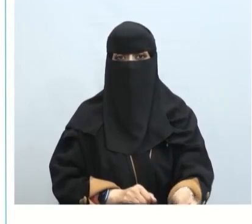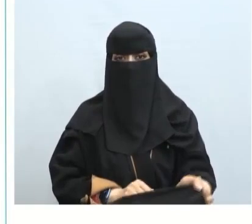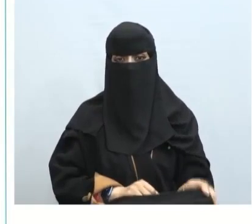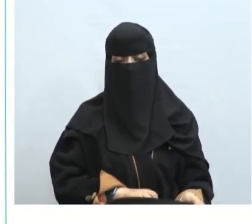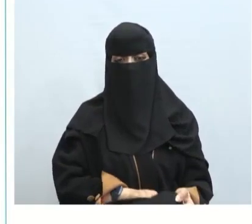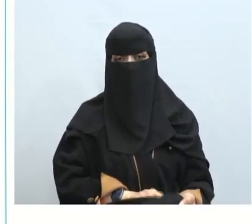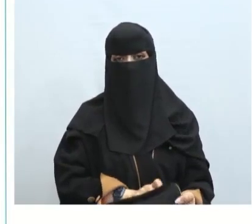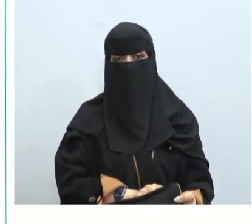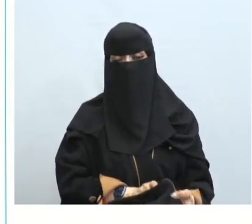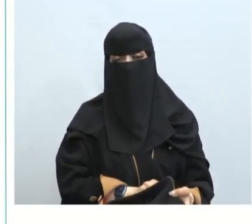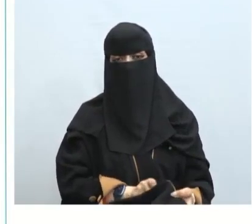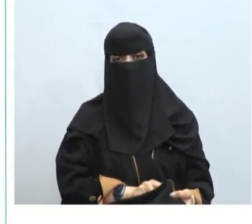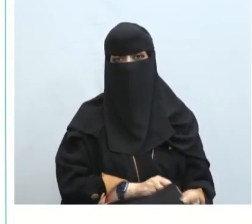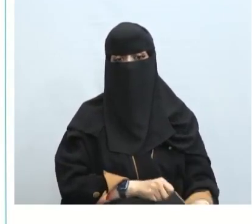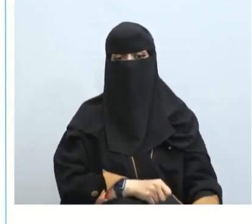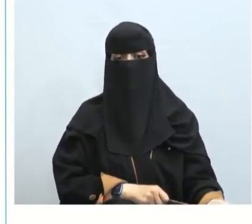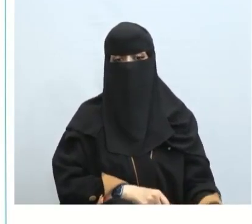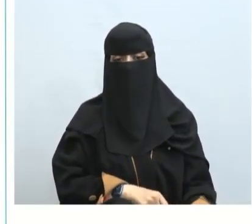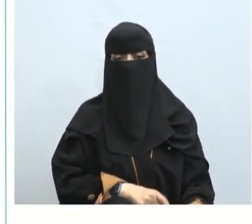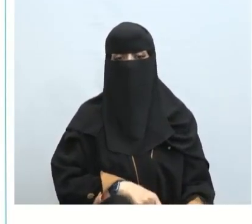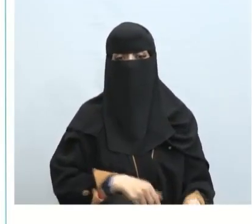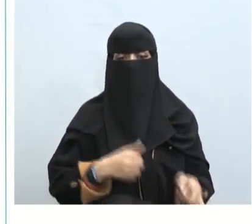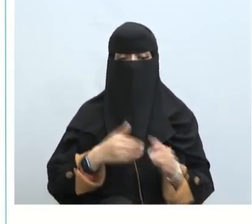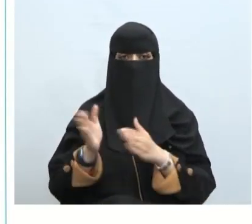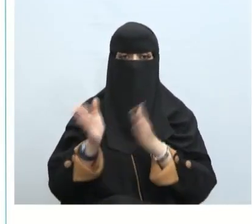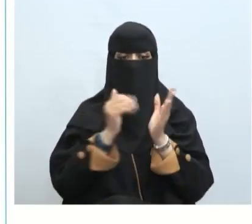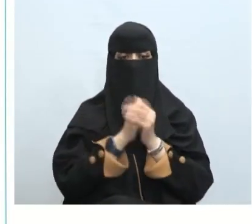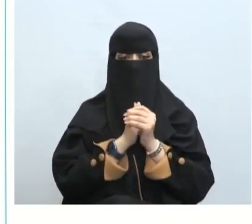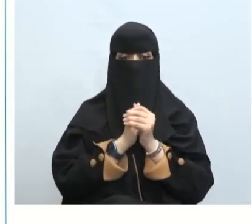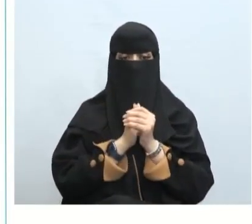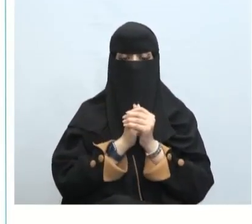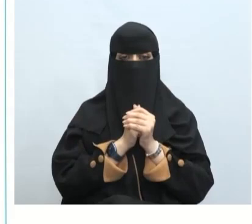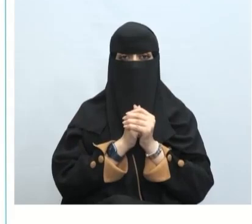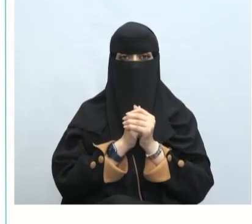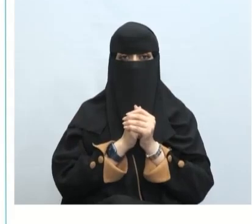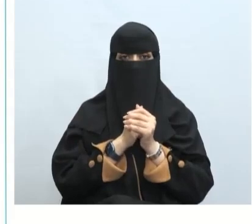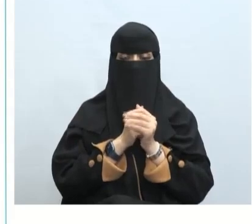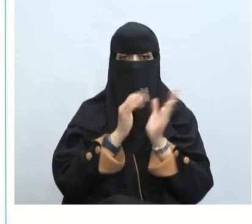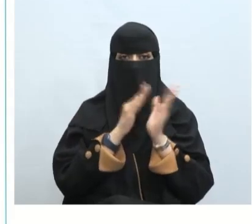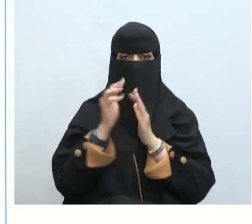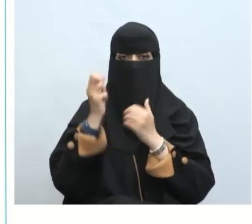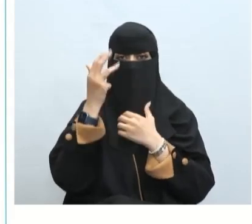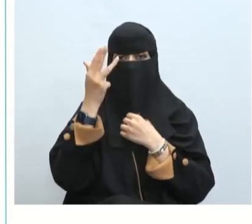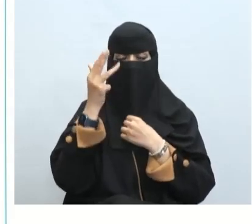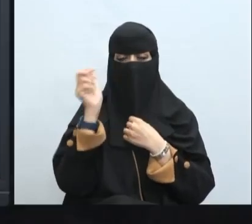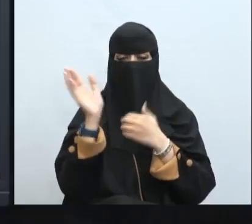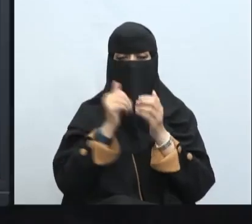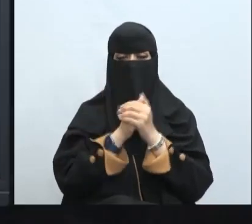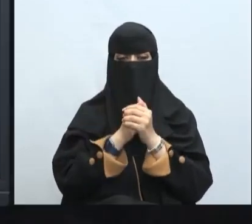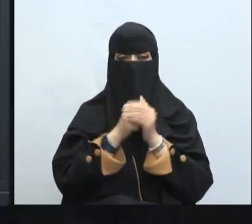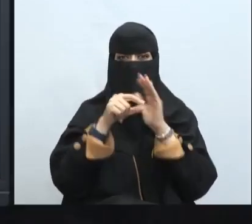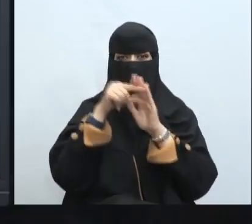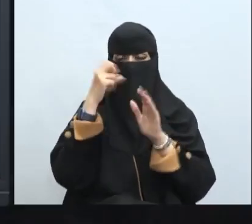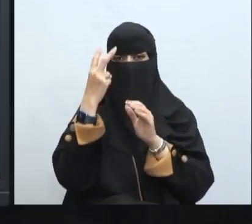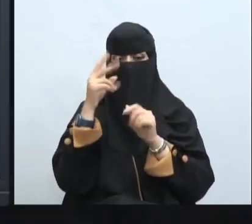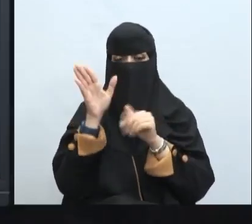اسس المحافظه على الذوق العام نجي الوحده التاسعه الوحده التاسعه كان